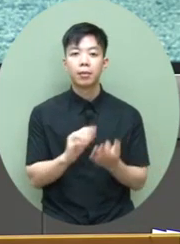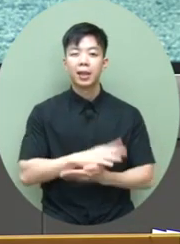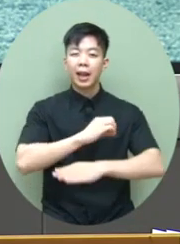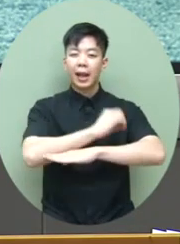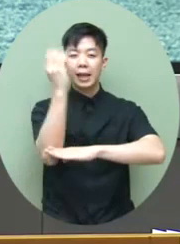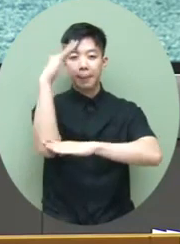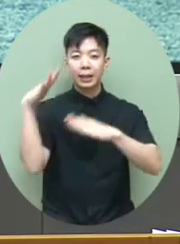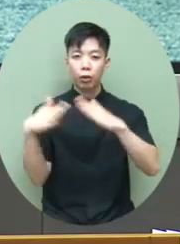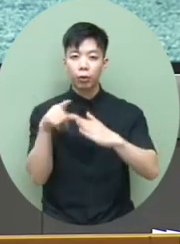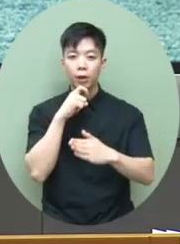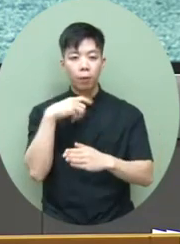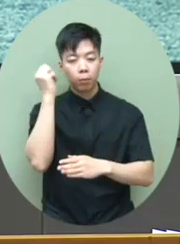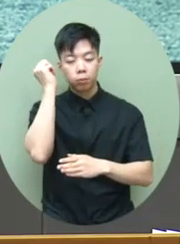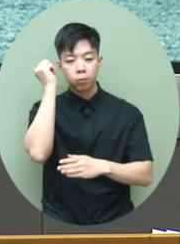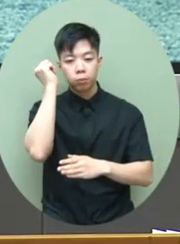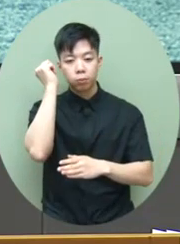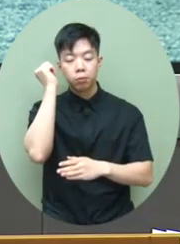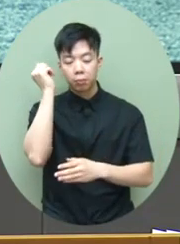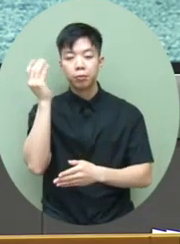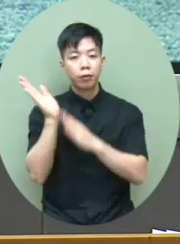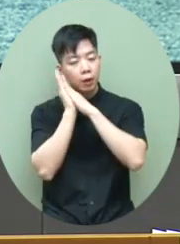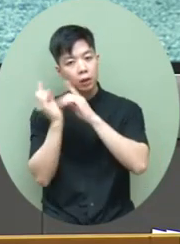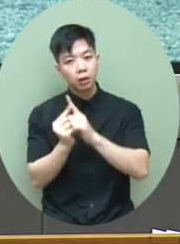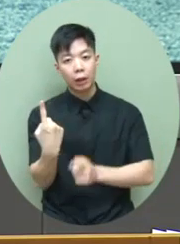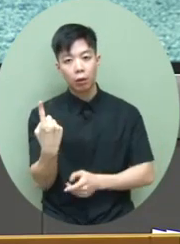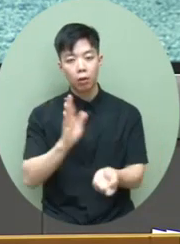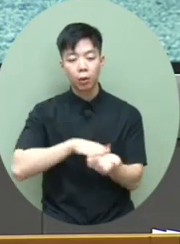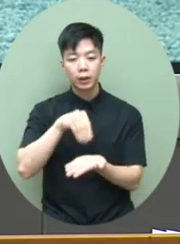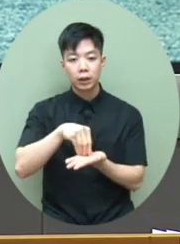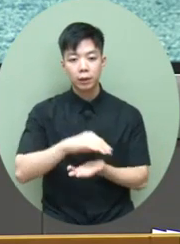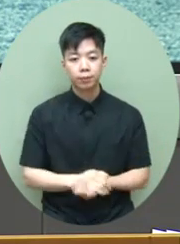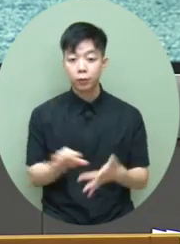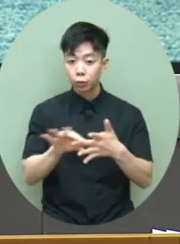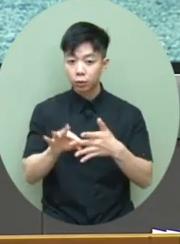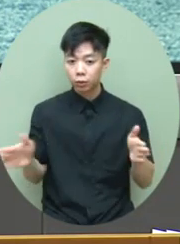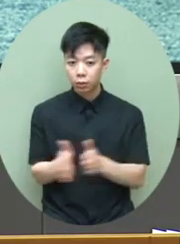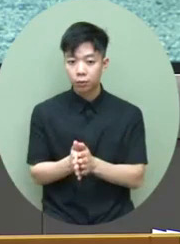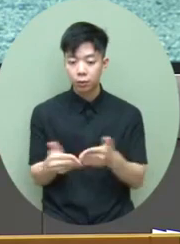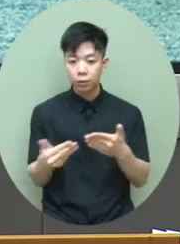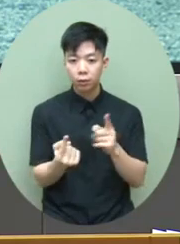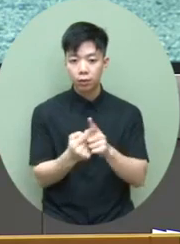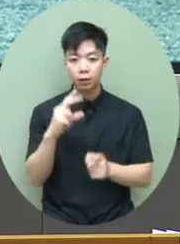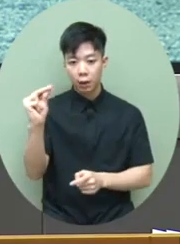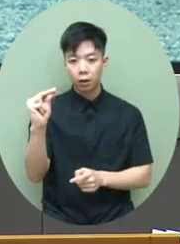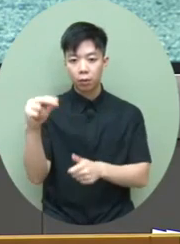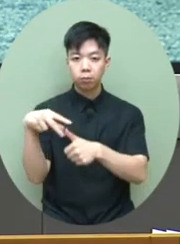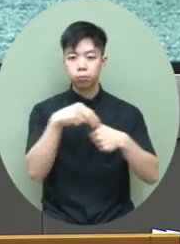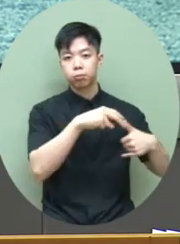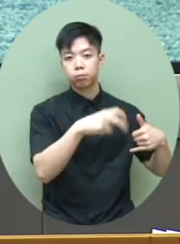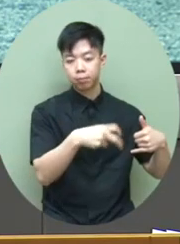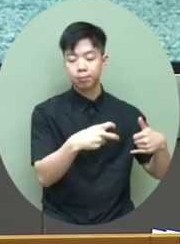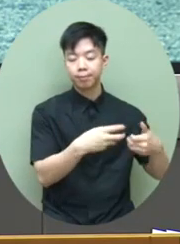1個院友咧係個案啦。咁喺嗰個院舍咧就有7個咁嘅接觸者需要接受檢疫